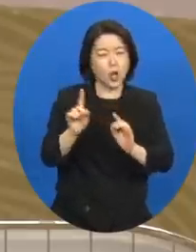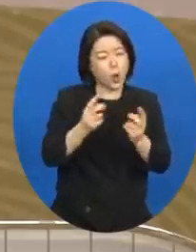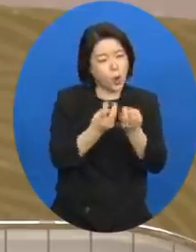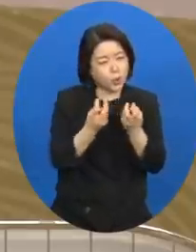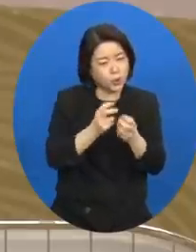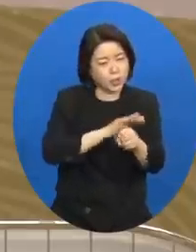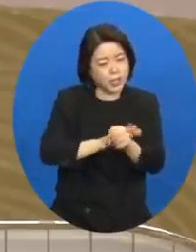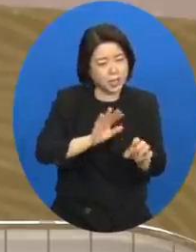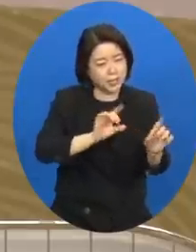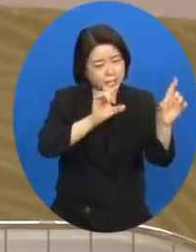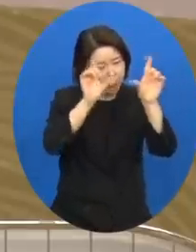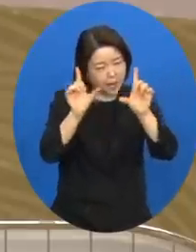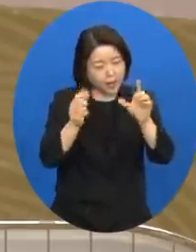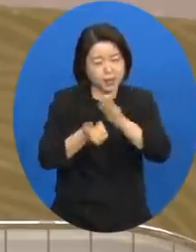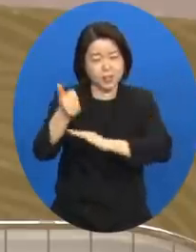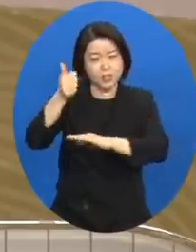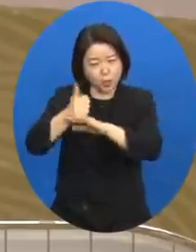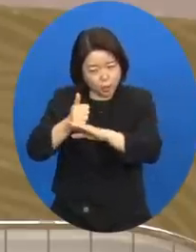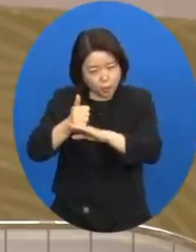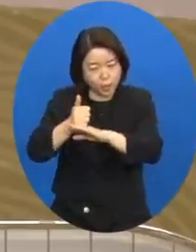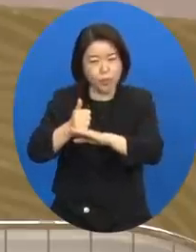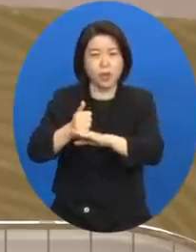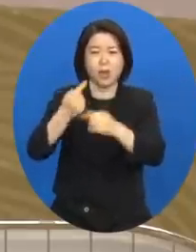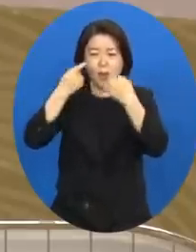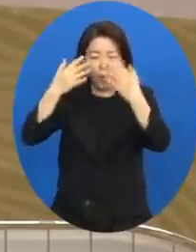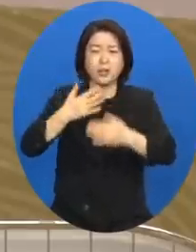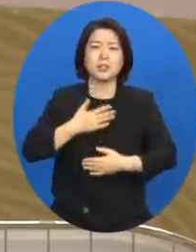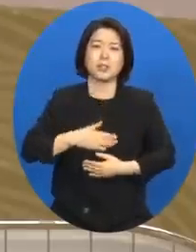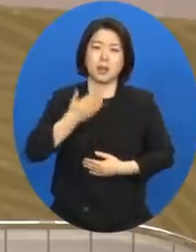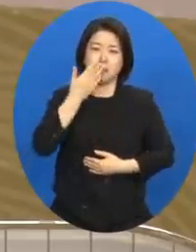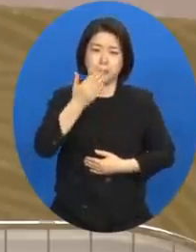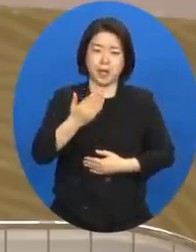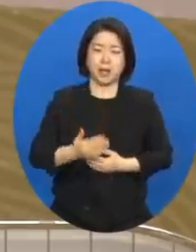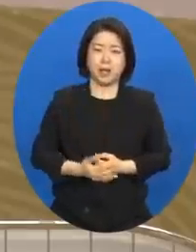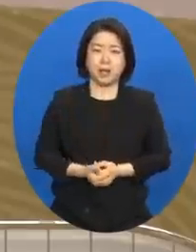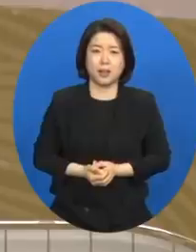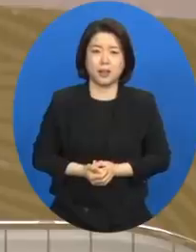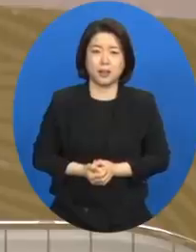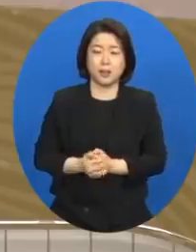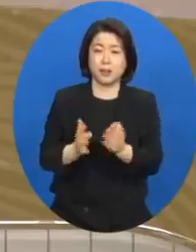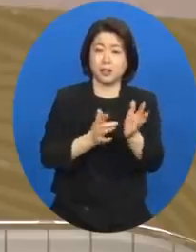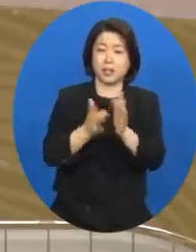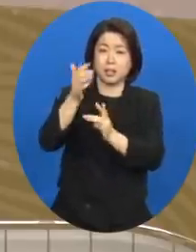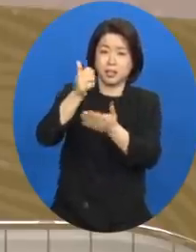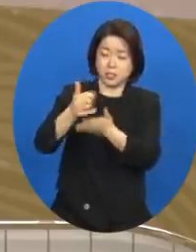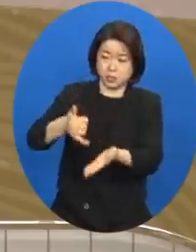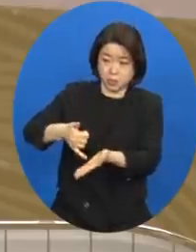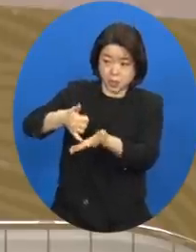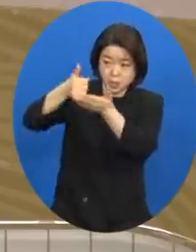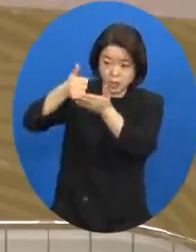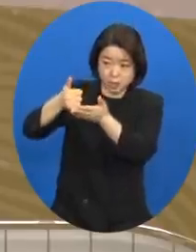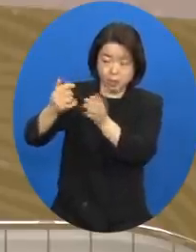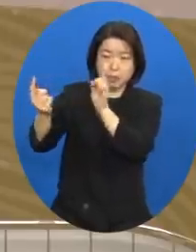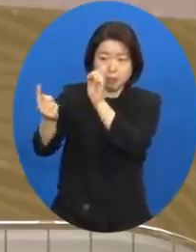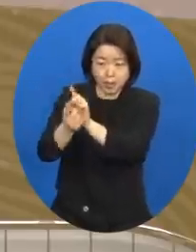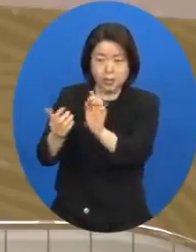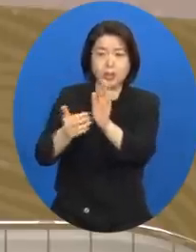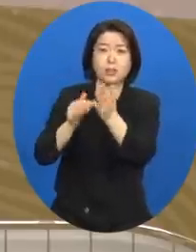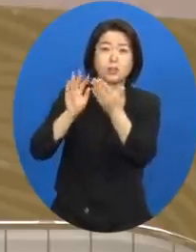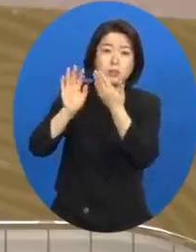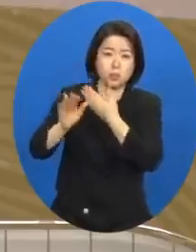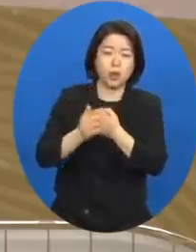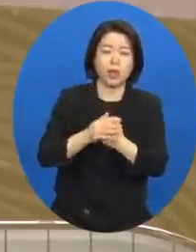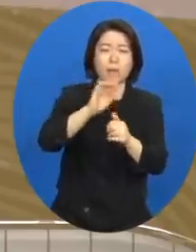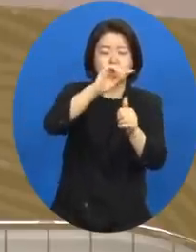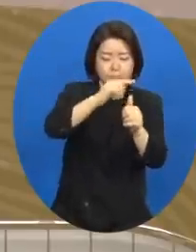것이고 성공한 것인지를 정확히 알게 됩니다. 예수님을 인격적으로 만나고 난 다음에야